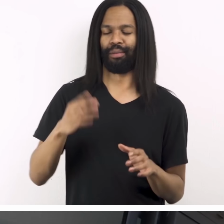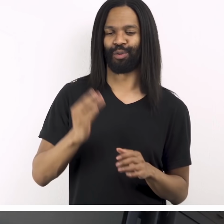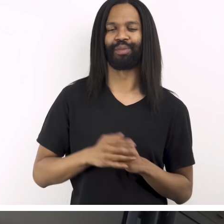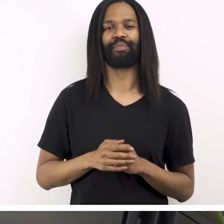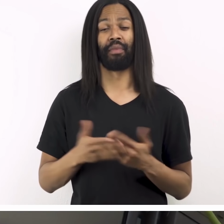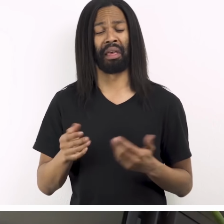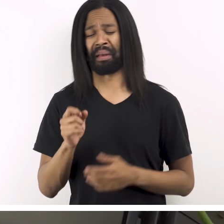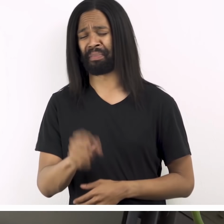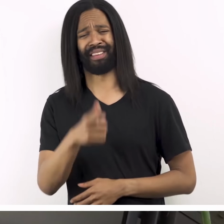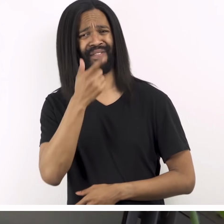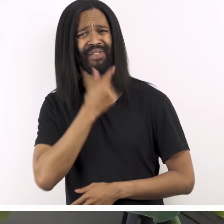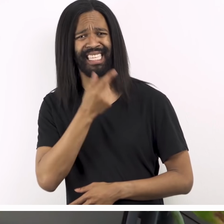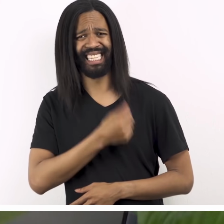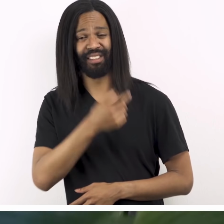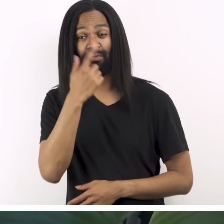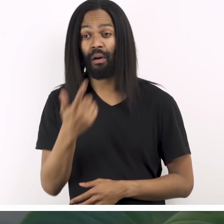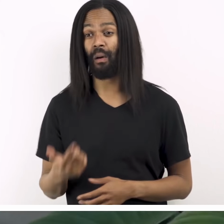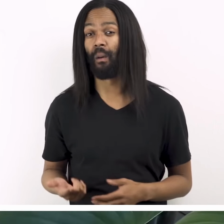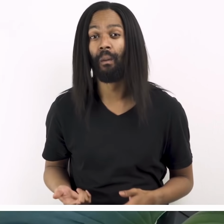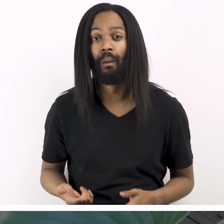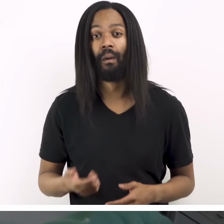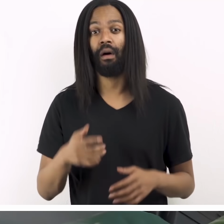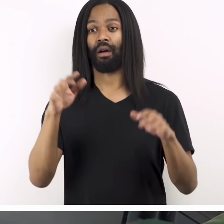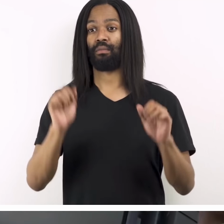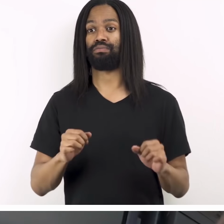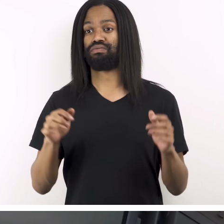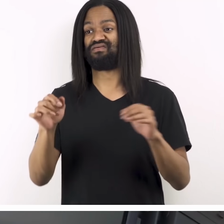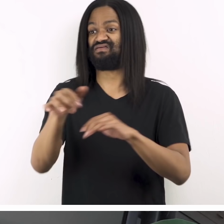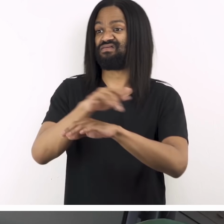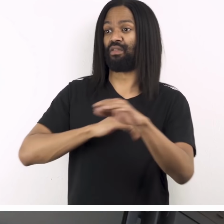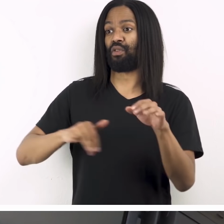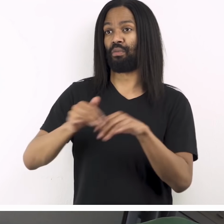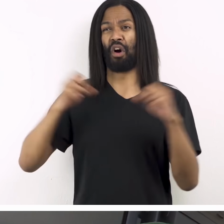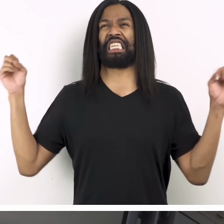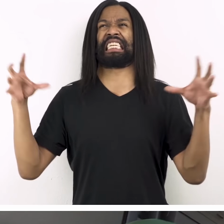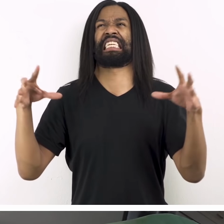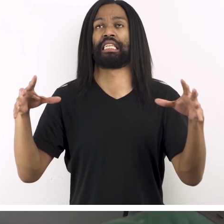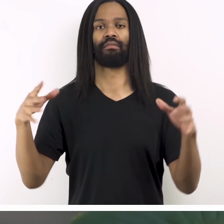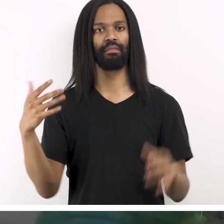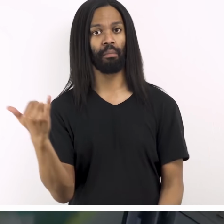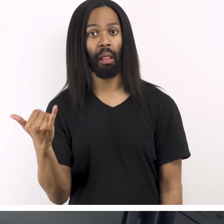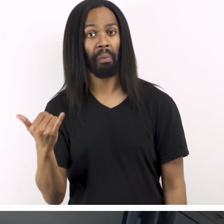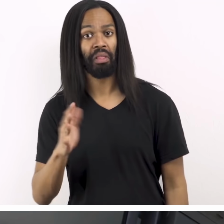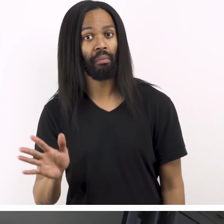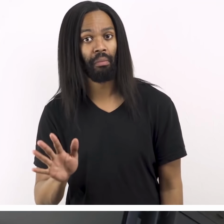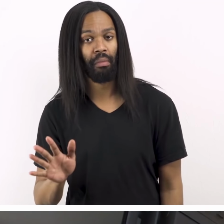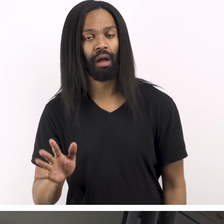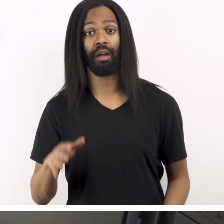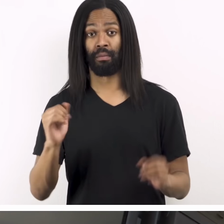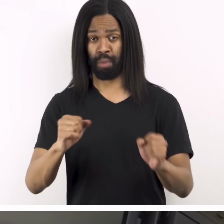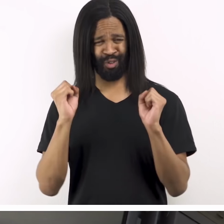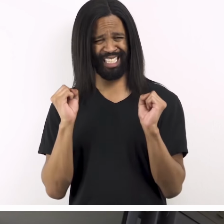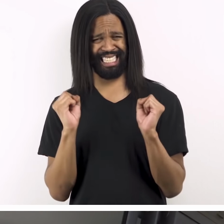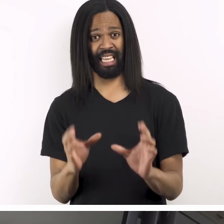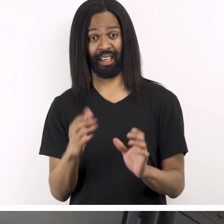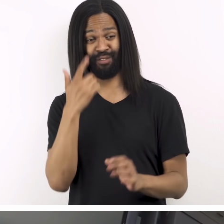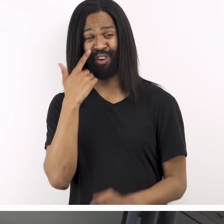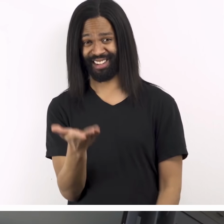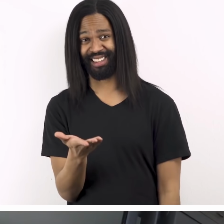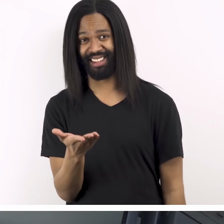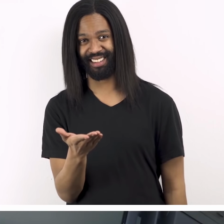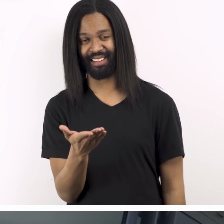très facile, qui s'accommode de pas grand chose, il n'a pas forcément besoin de conditions de luminosité extrême, il supporte extrêmement bien la sécheresse.